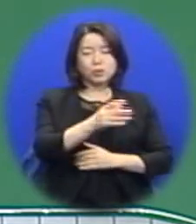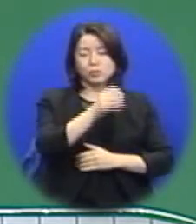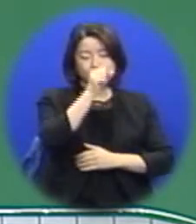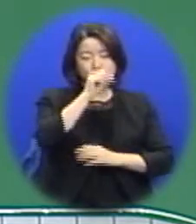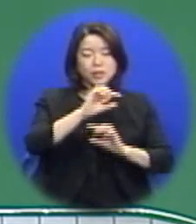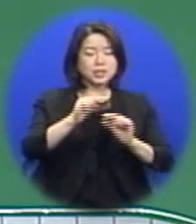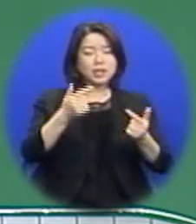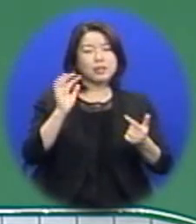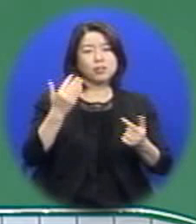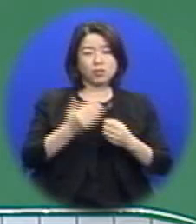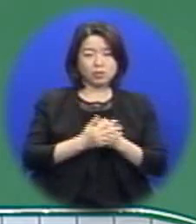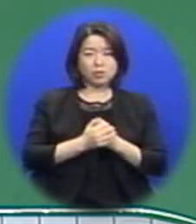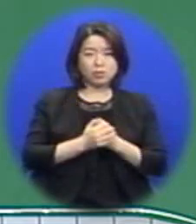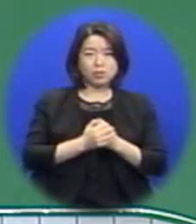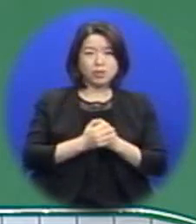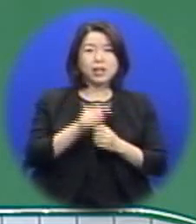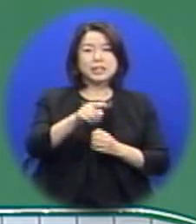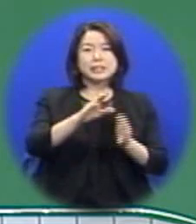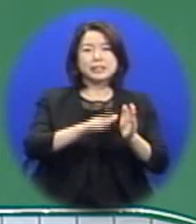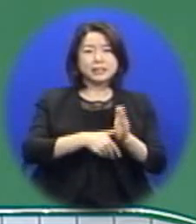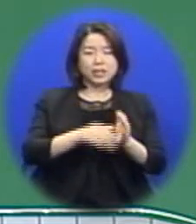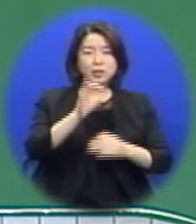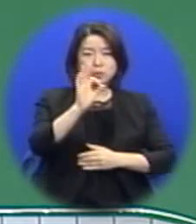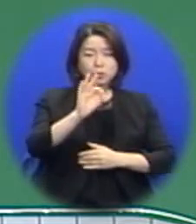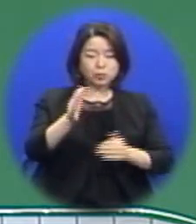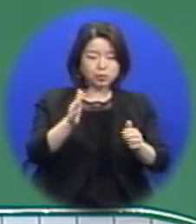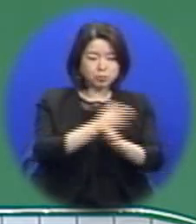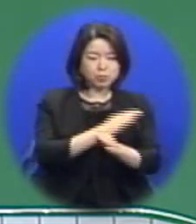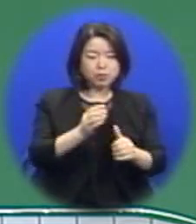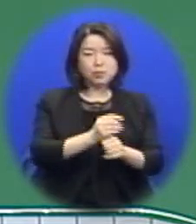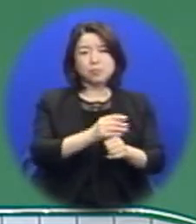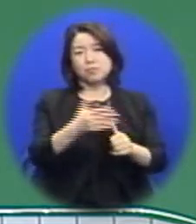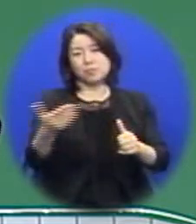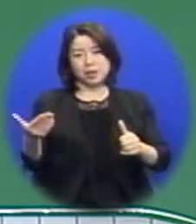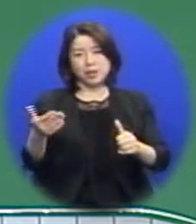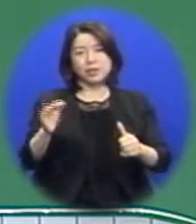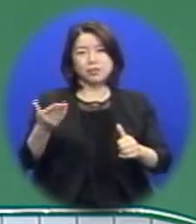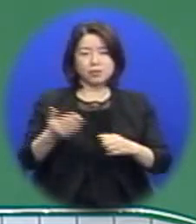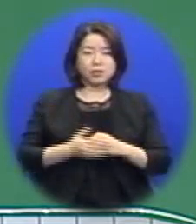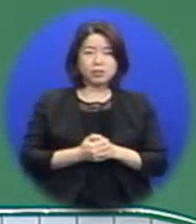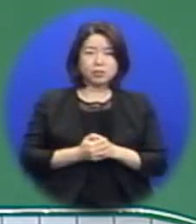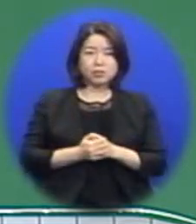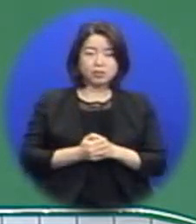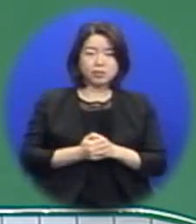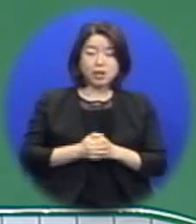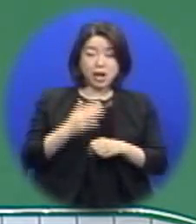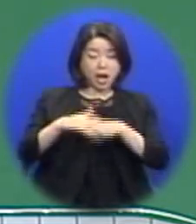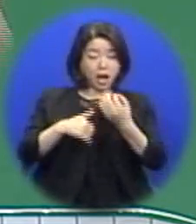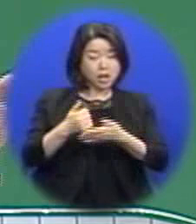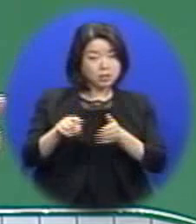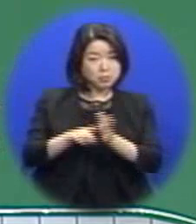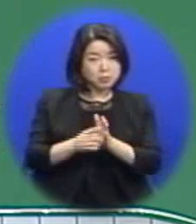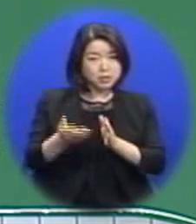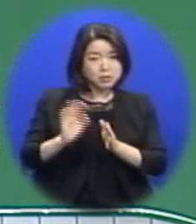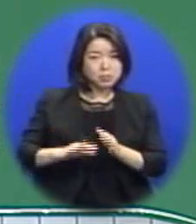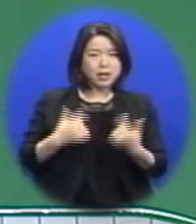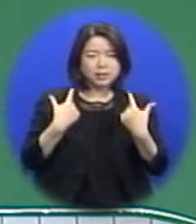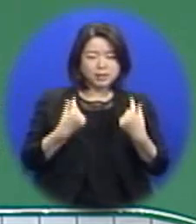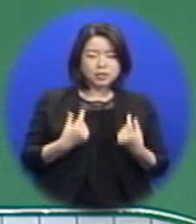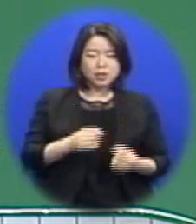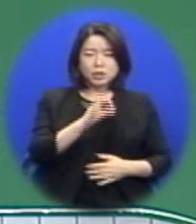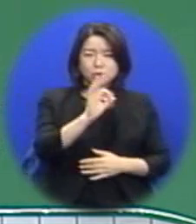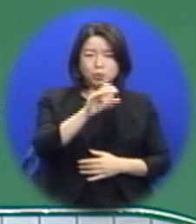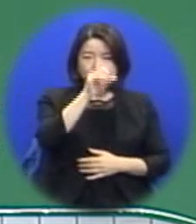그래서 비로소 돈에서 놓임을 받아요. 돈을 좋아하는 사람, 하나님을 믿는다고 하면서도 여전히 돈이 좋은